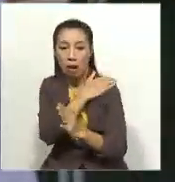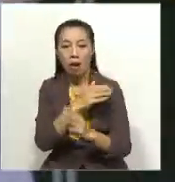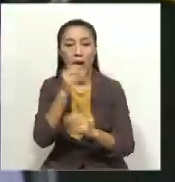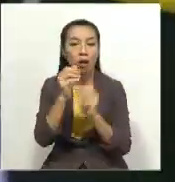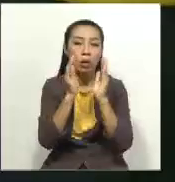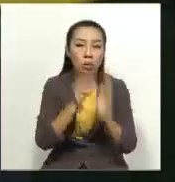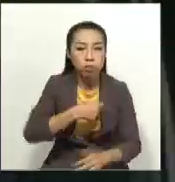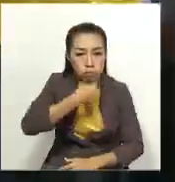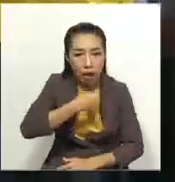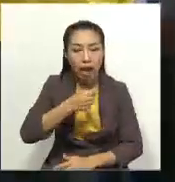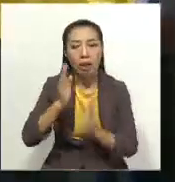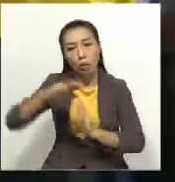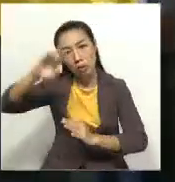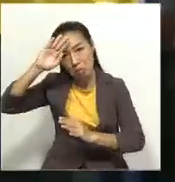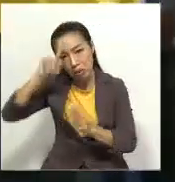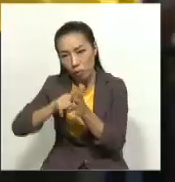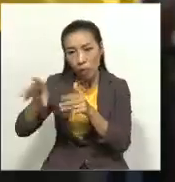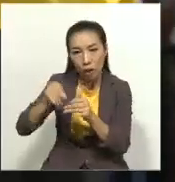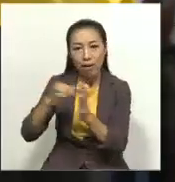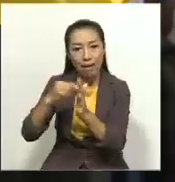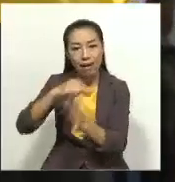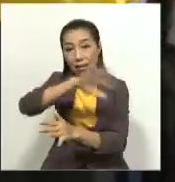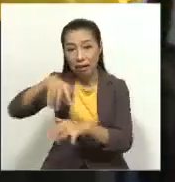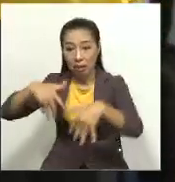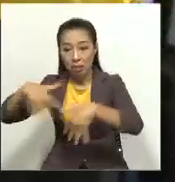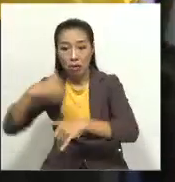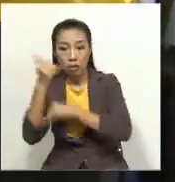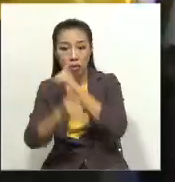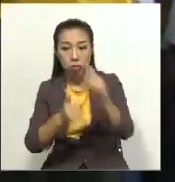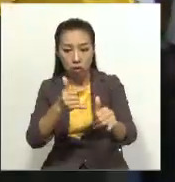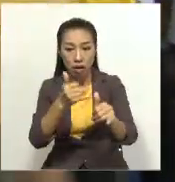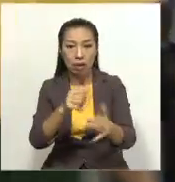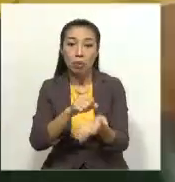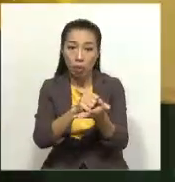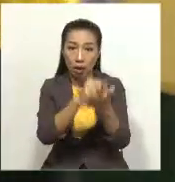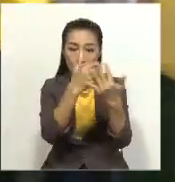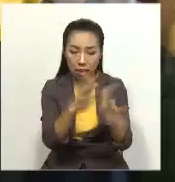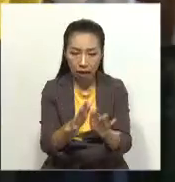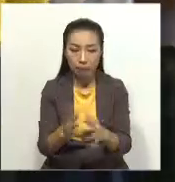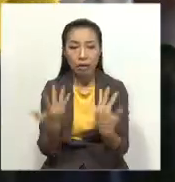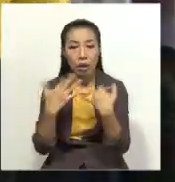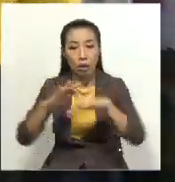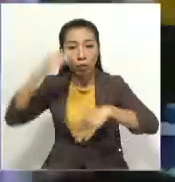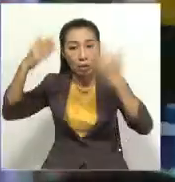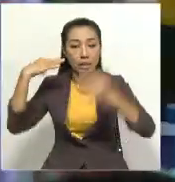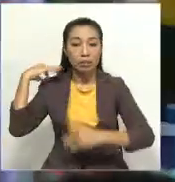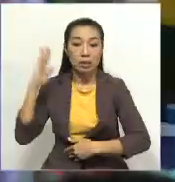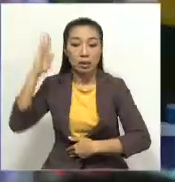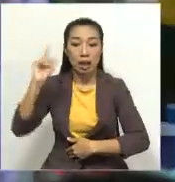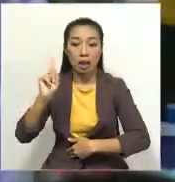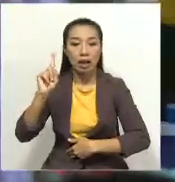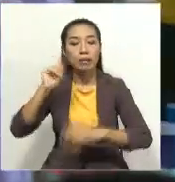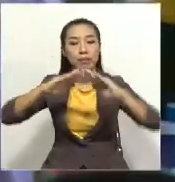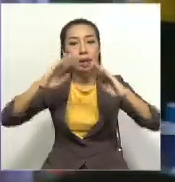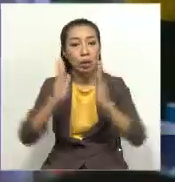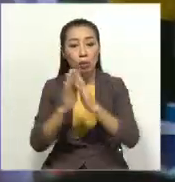เสี่ยงต่อโรคประชาชนในพื้นที่นอกจากจะเข้ามารับบริการแล้วก็ยังได้ร่วมกันทำกิจกรรมจิตอาสาด้วยการพัฒนาแล้